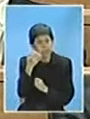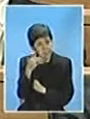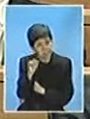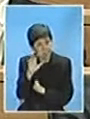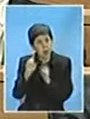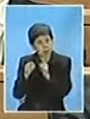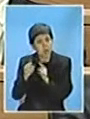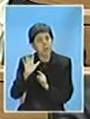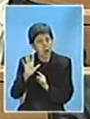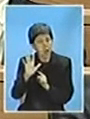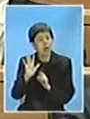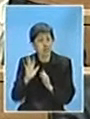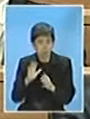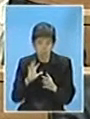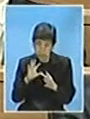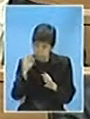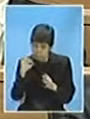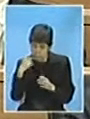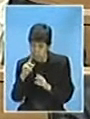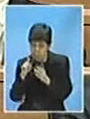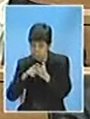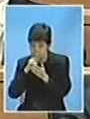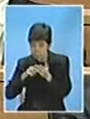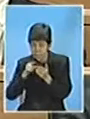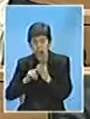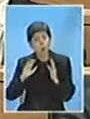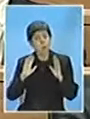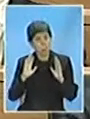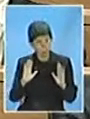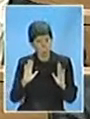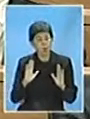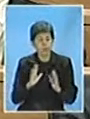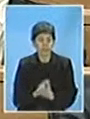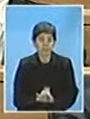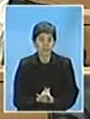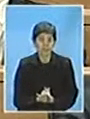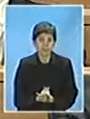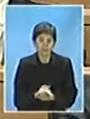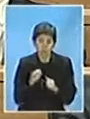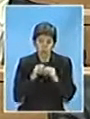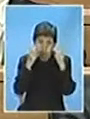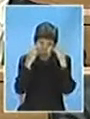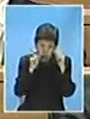5คือเลือกผู้ที่มาจากการเลือกตั้งเท่านั้นนะครับให้เป็นนายกอุปนายก